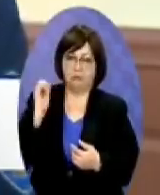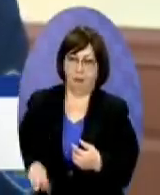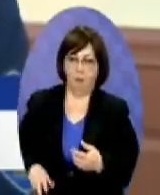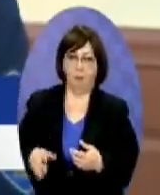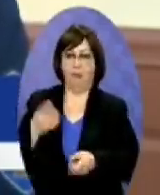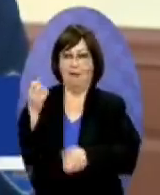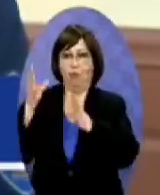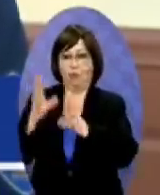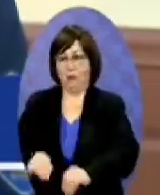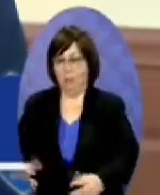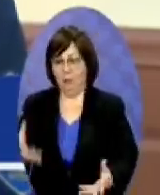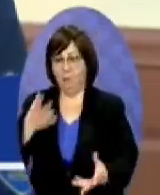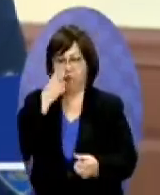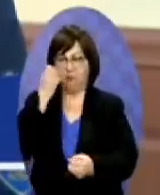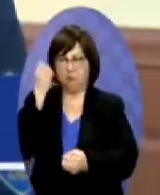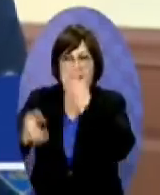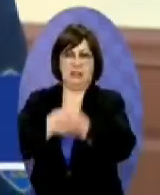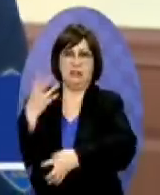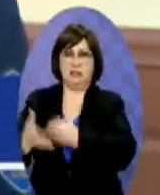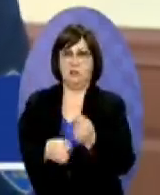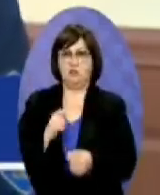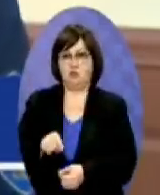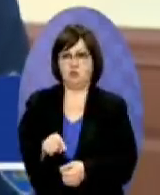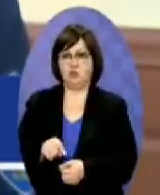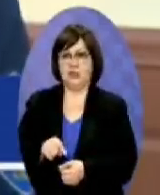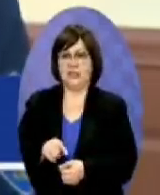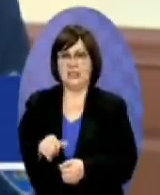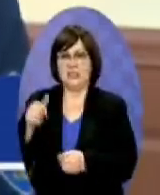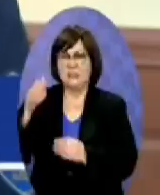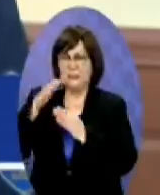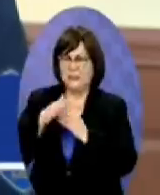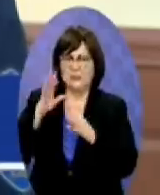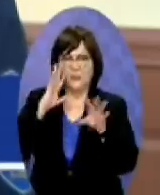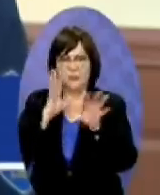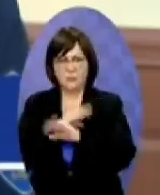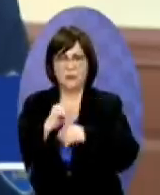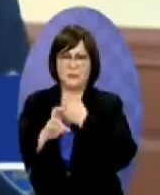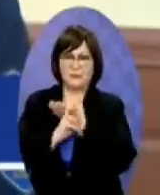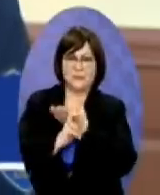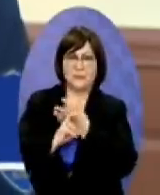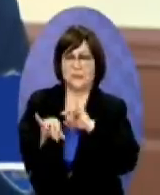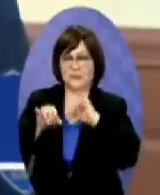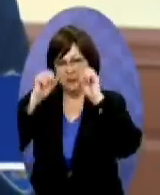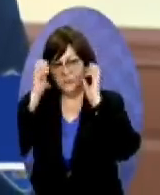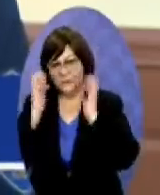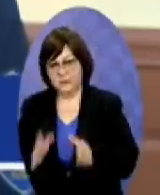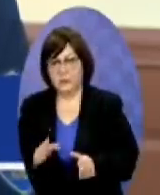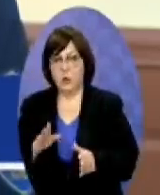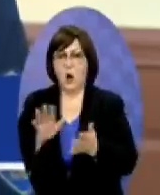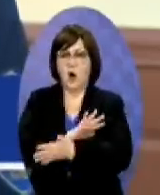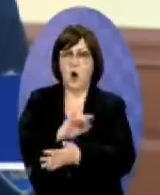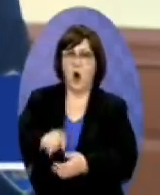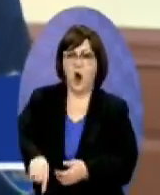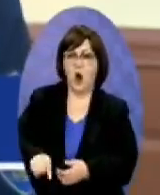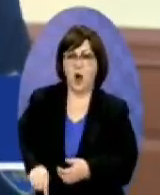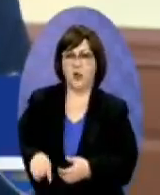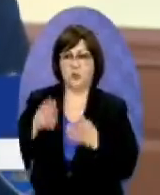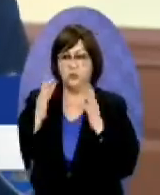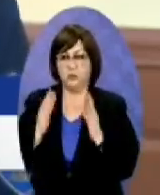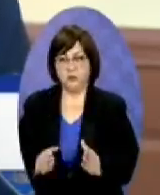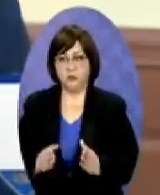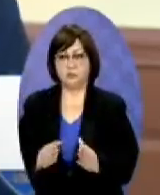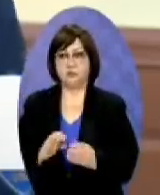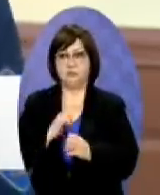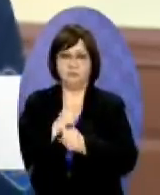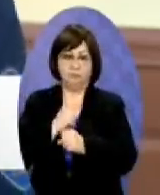түүнийг тэмцэх ажиллагааг бас зохион байгуулах зох шийдвэрүүдийг бол бас газар дээр нь гаргах шийдвэрлэх ийм одоо